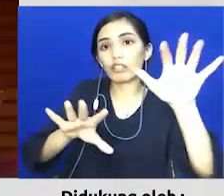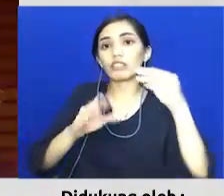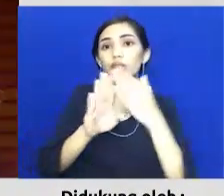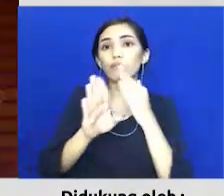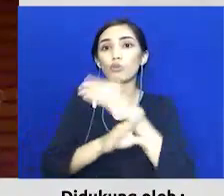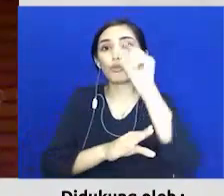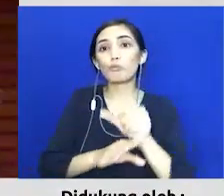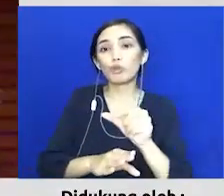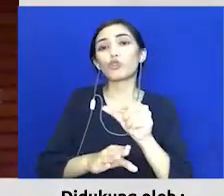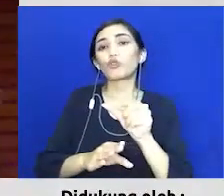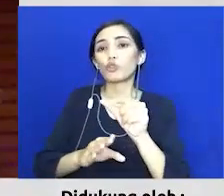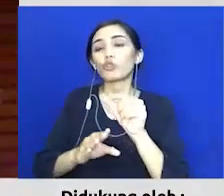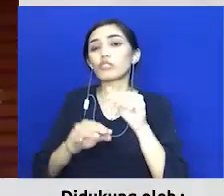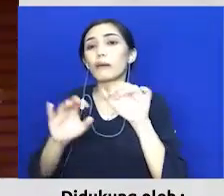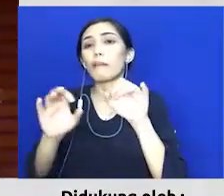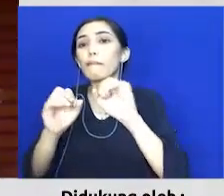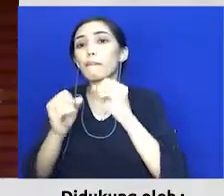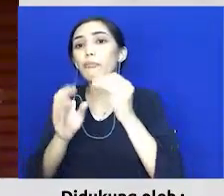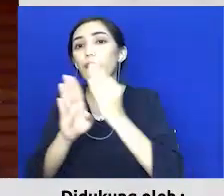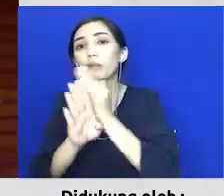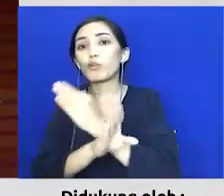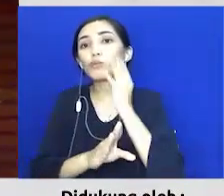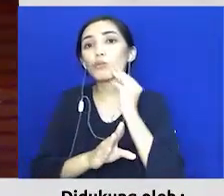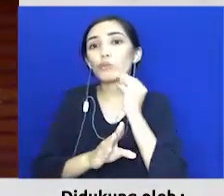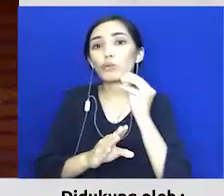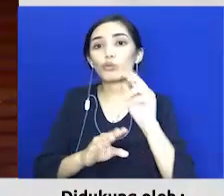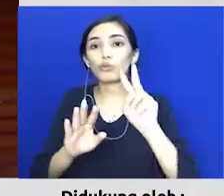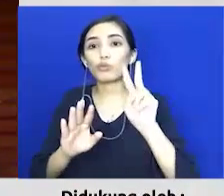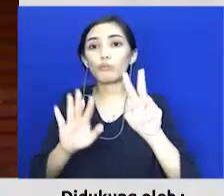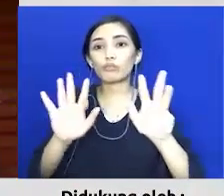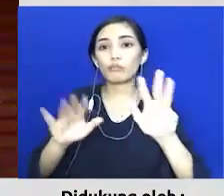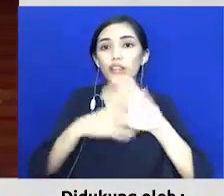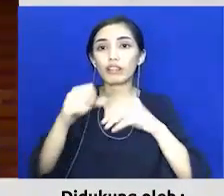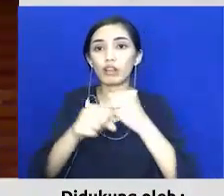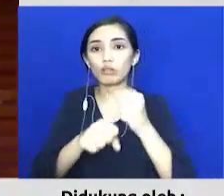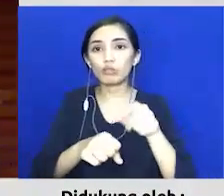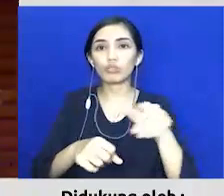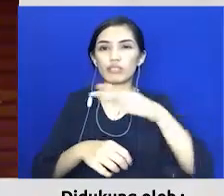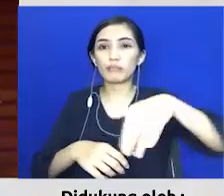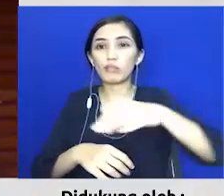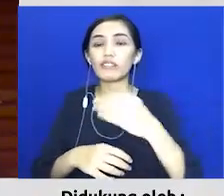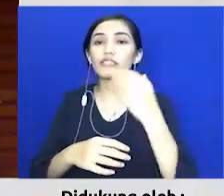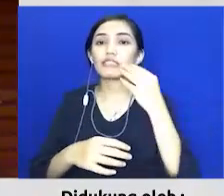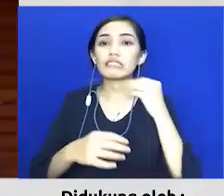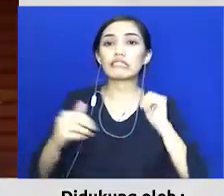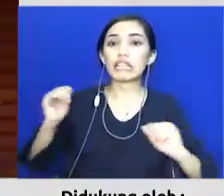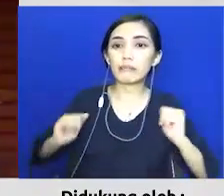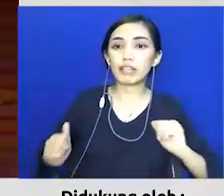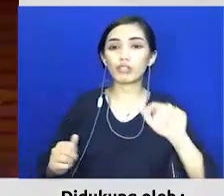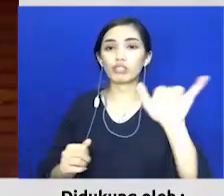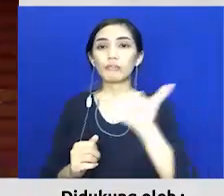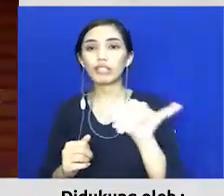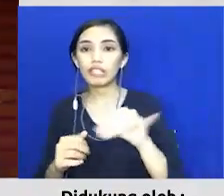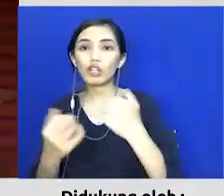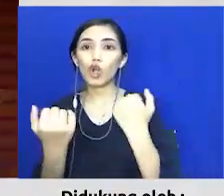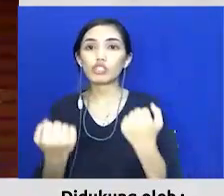konsisten, bukan hanya jadi objek politik tapi juga sebagai subjek politik gitu kan ya. Itu ini sedikit background aja dari apa yang aku tangkep